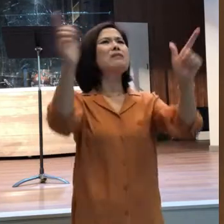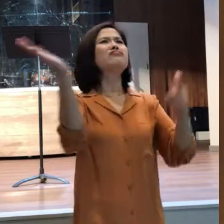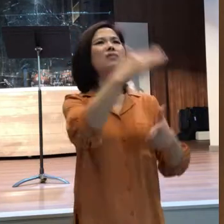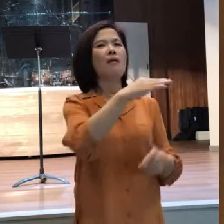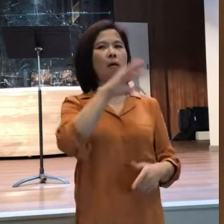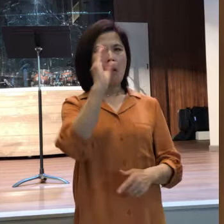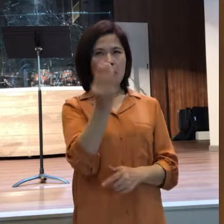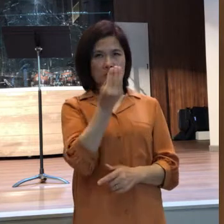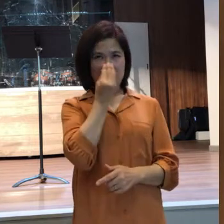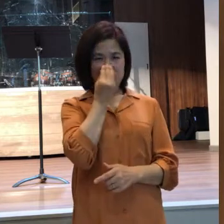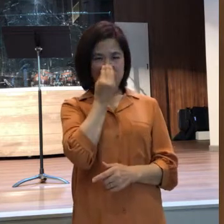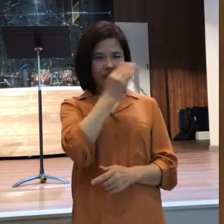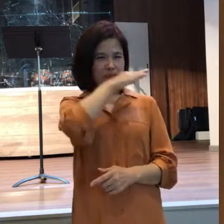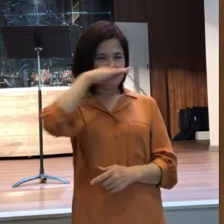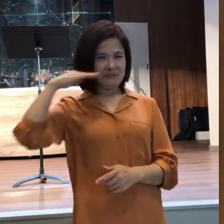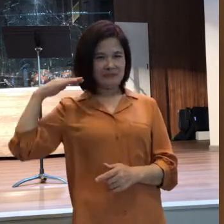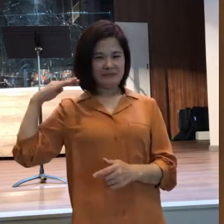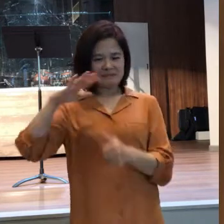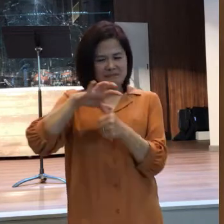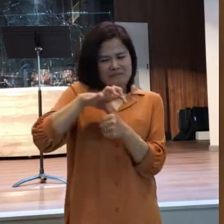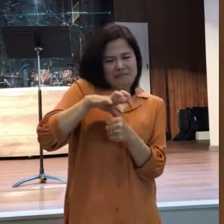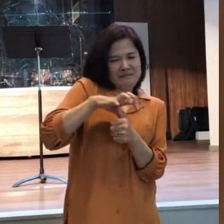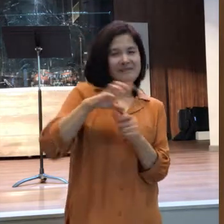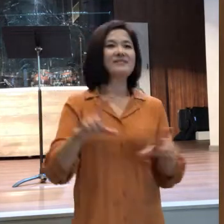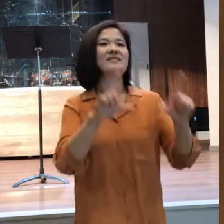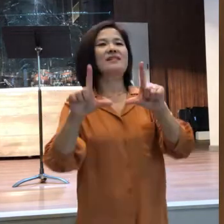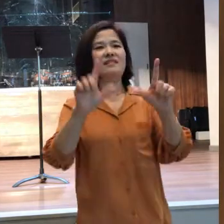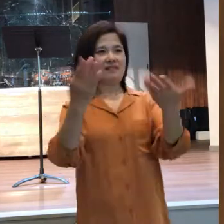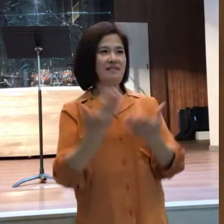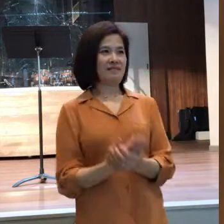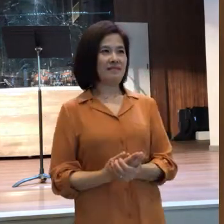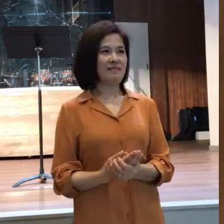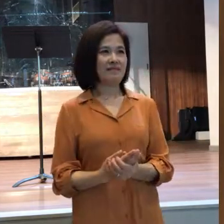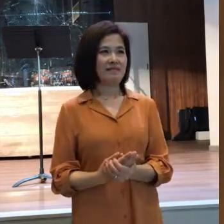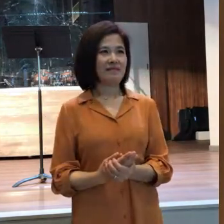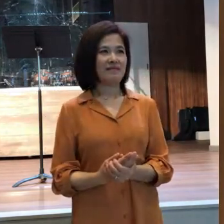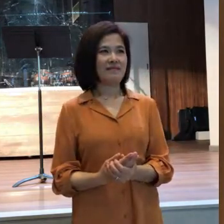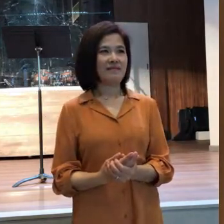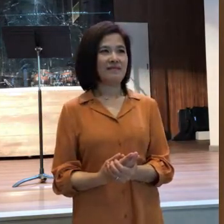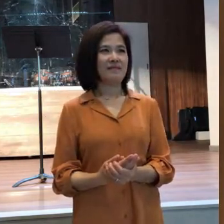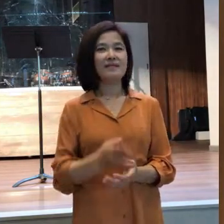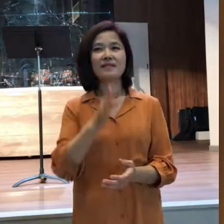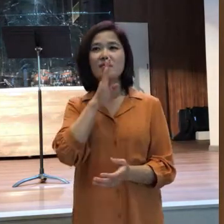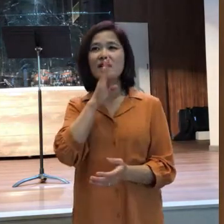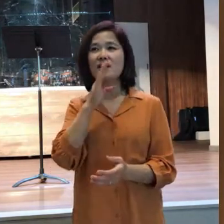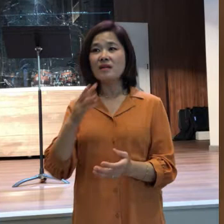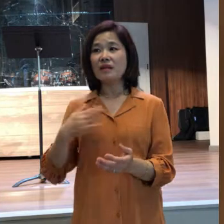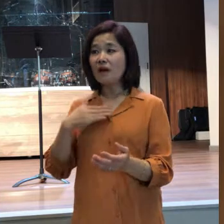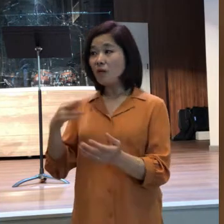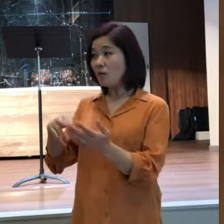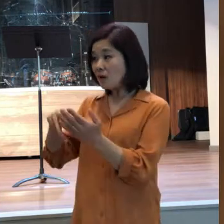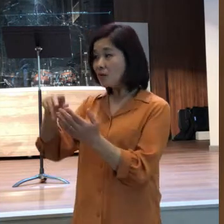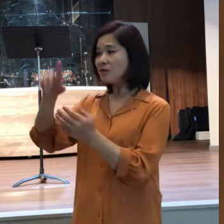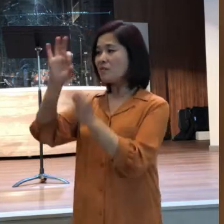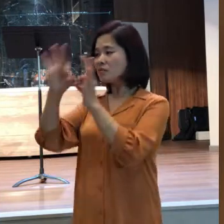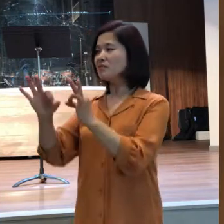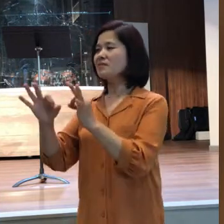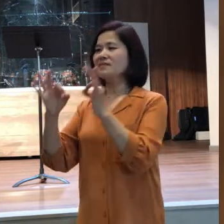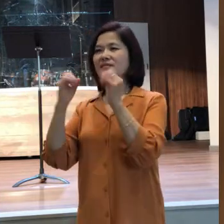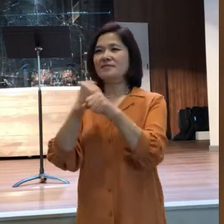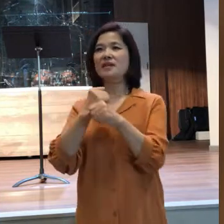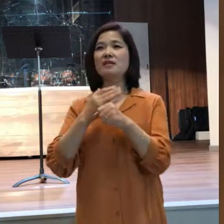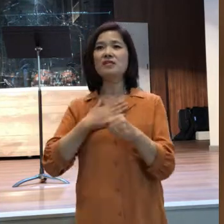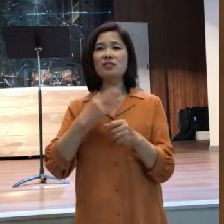그날부터 거룩이라는 멍에 휩싸여 살아야 했습니다. 제가 올라올 때